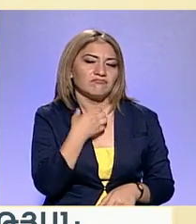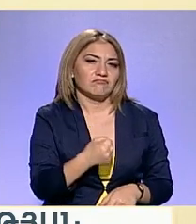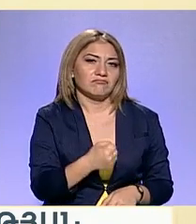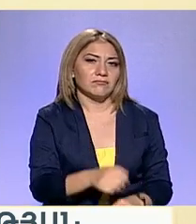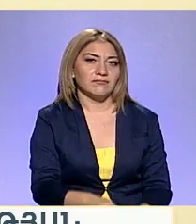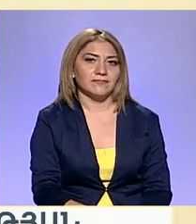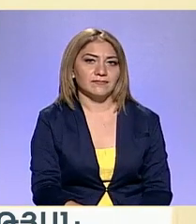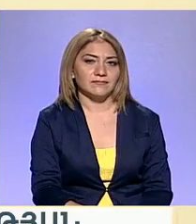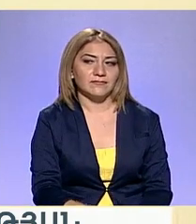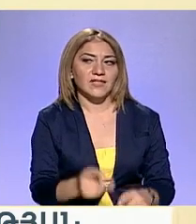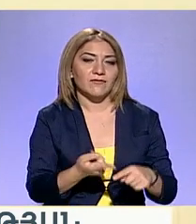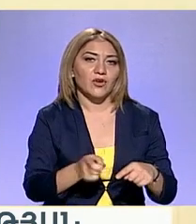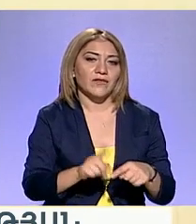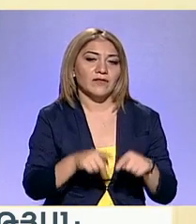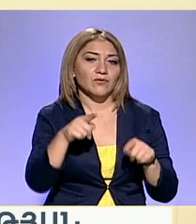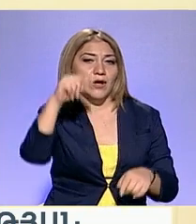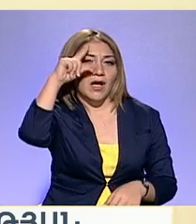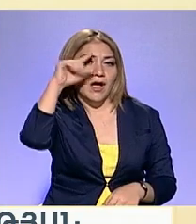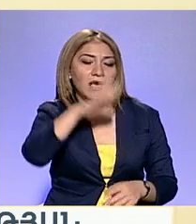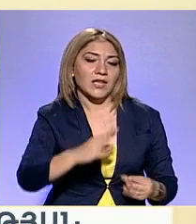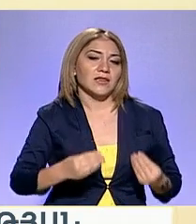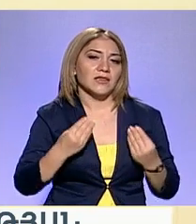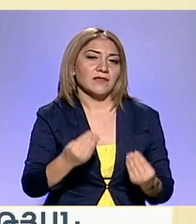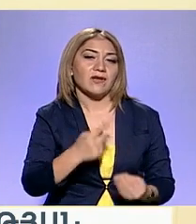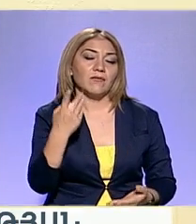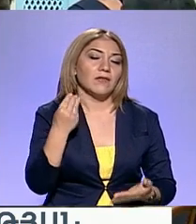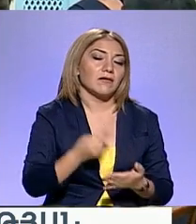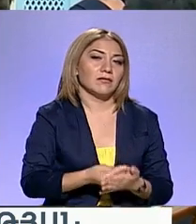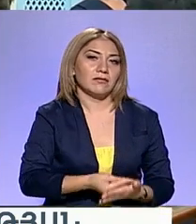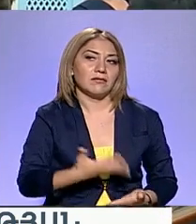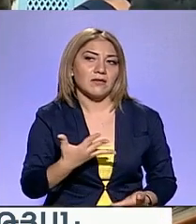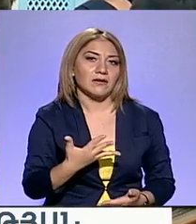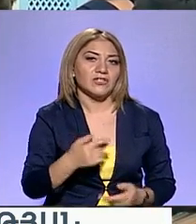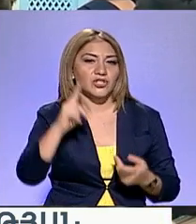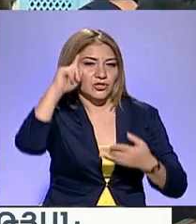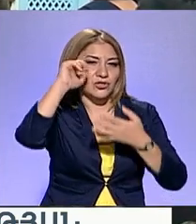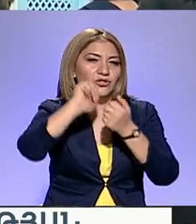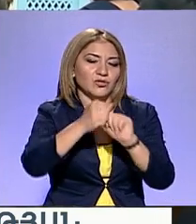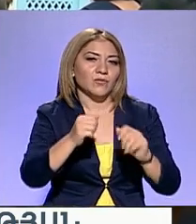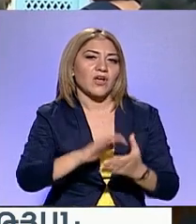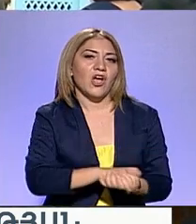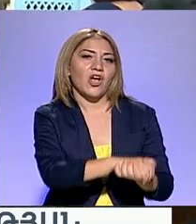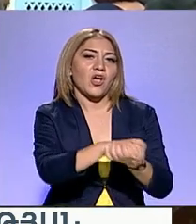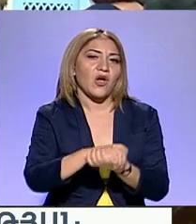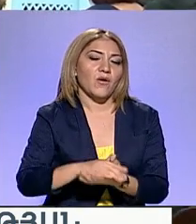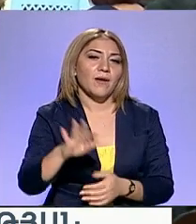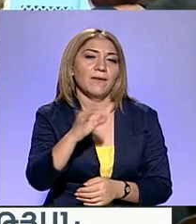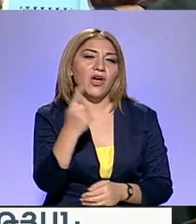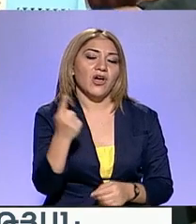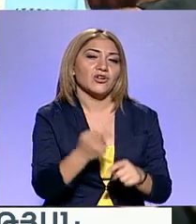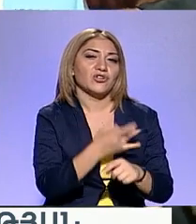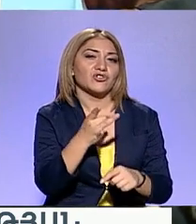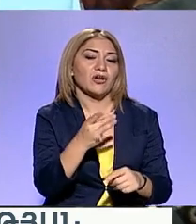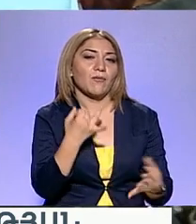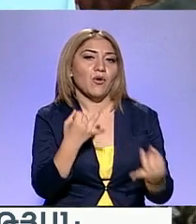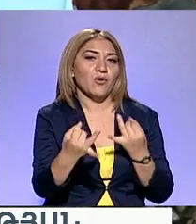վարձահատույց լինել, որովհետև դուք հայրենիքին տվել եք ձեր անգինը։ Հիշում է, երբ խաղաղության արշավի մասին առաջին անգամ խոսեց,